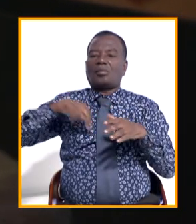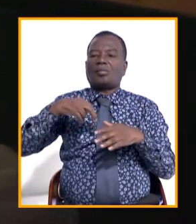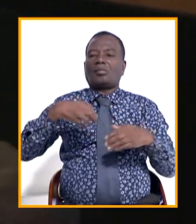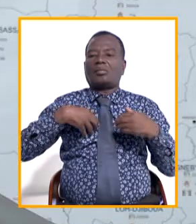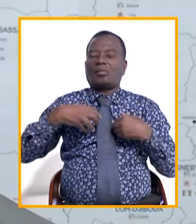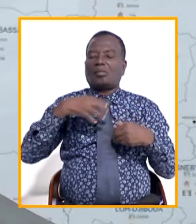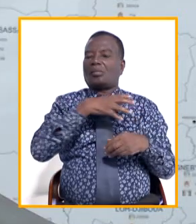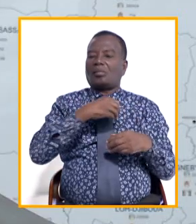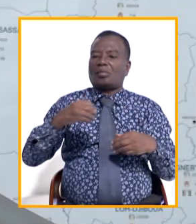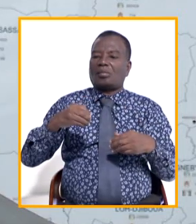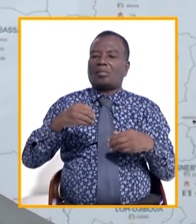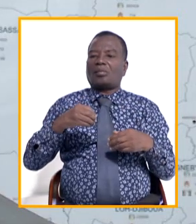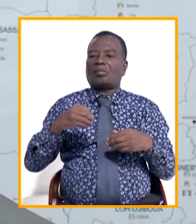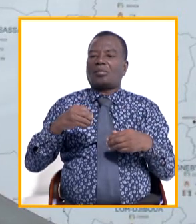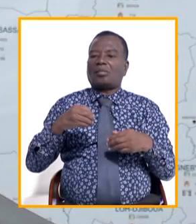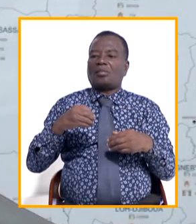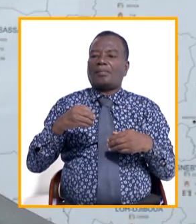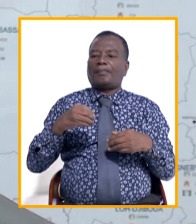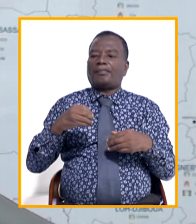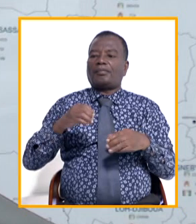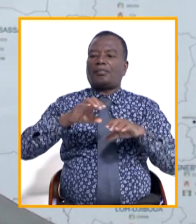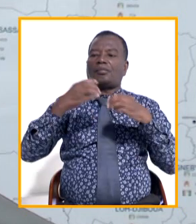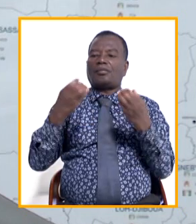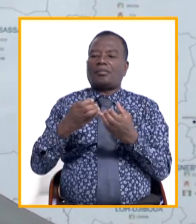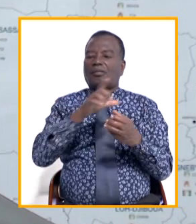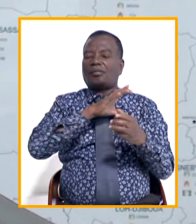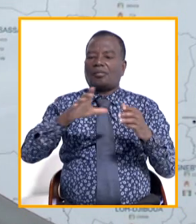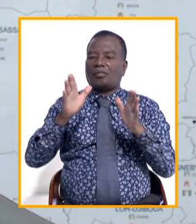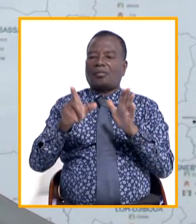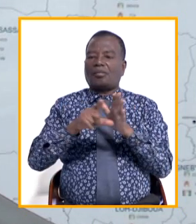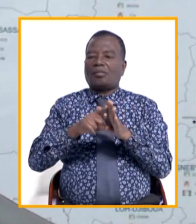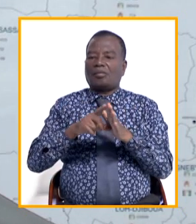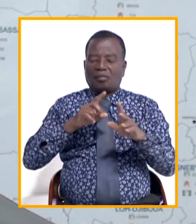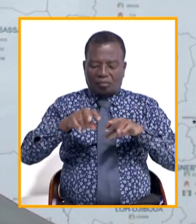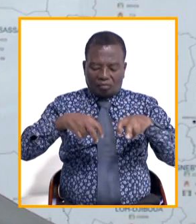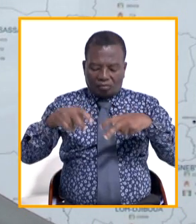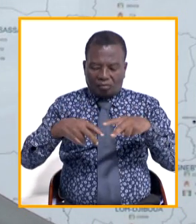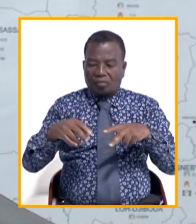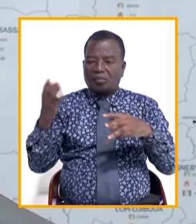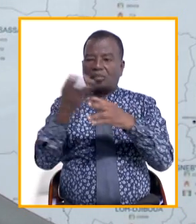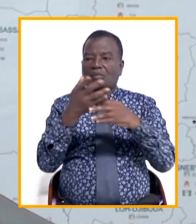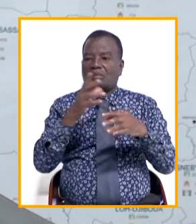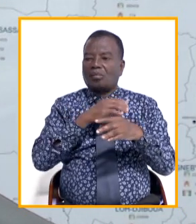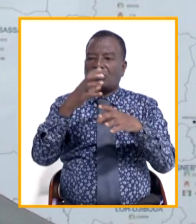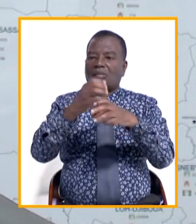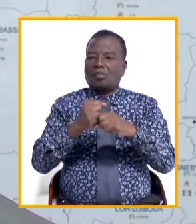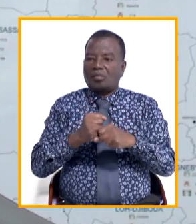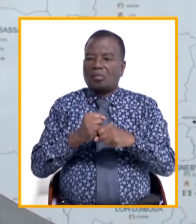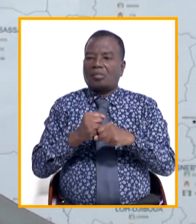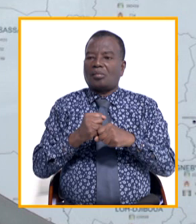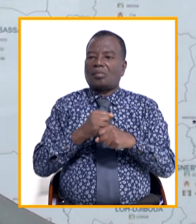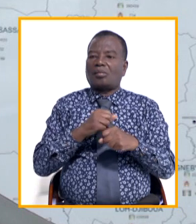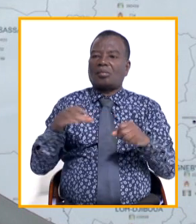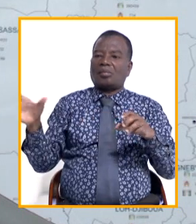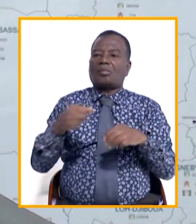réclamations et les observations, donc ces documents le contradictoire, la commission locale va siéger, examiner les documents qu'elle a reçus de part et d'autre